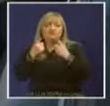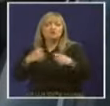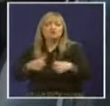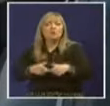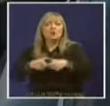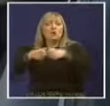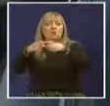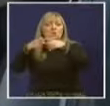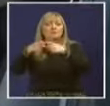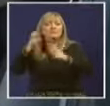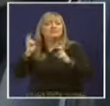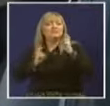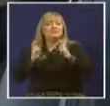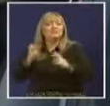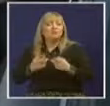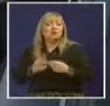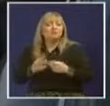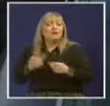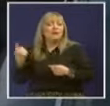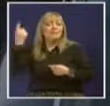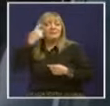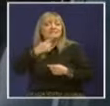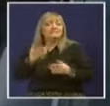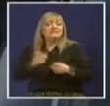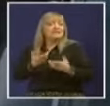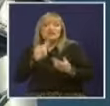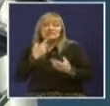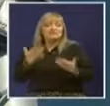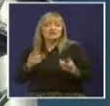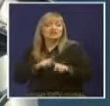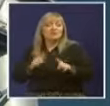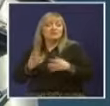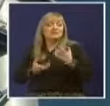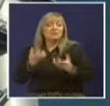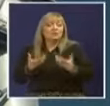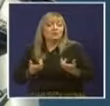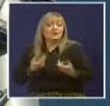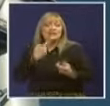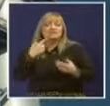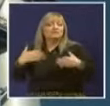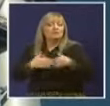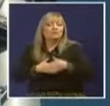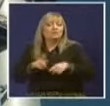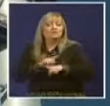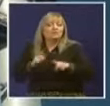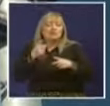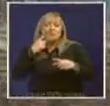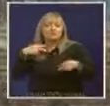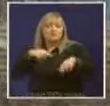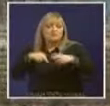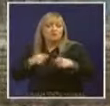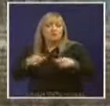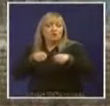През деня що не ги пускат тъй да пушат? Защото вечерта няма проверки, тават облаци направо. И това нещо ние го